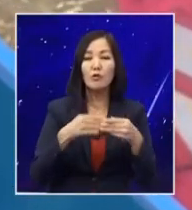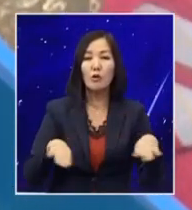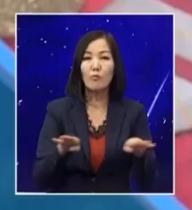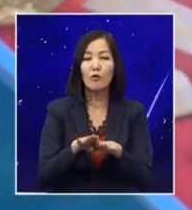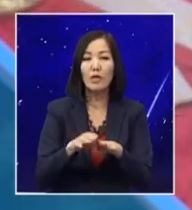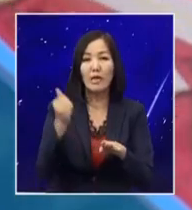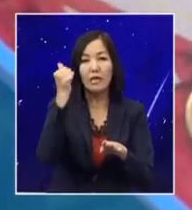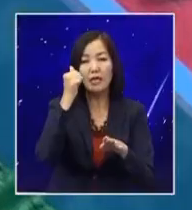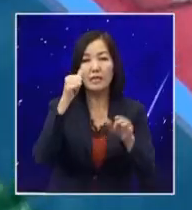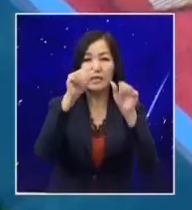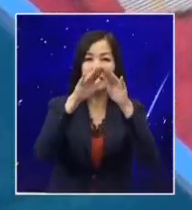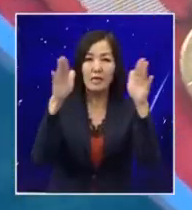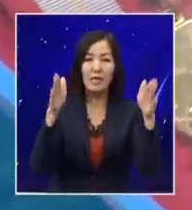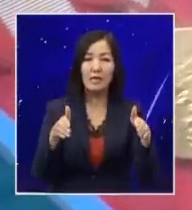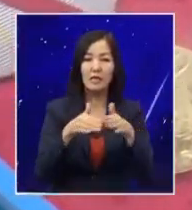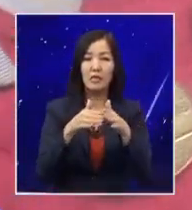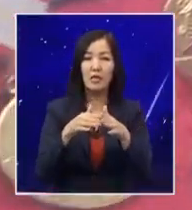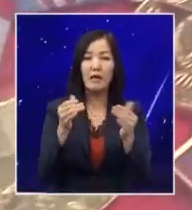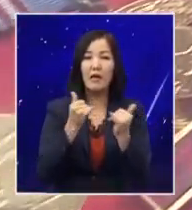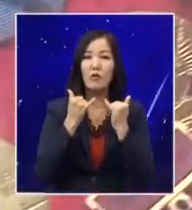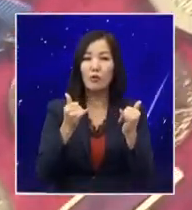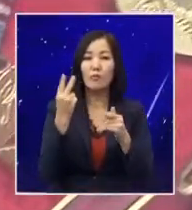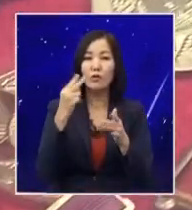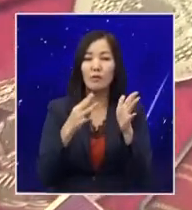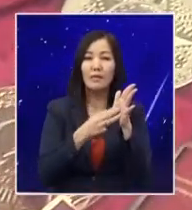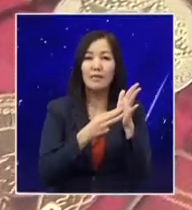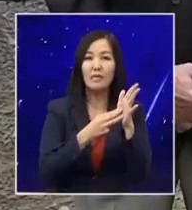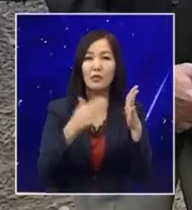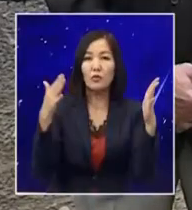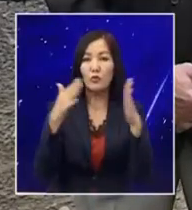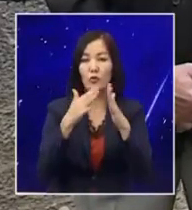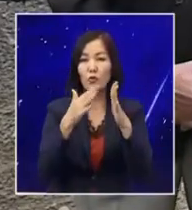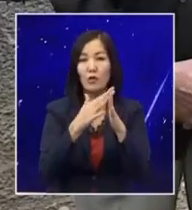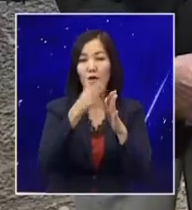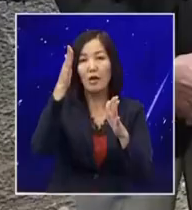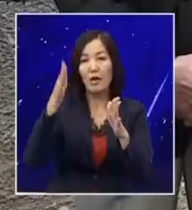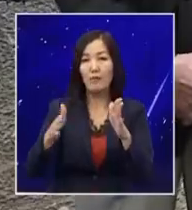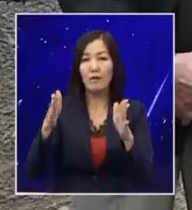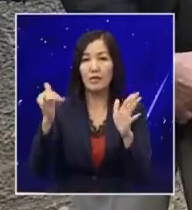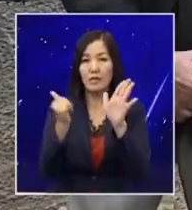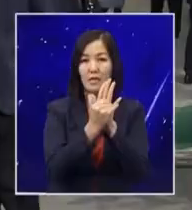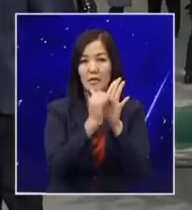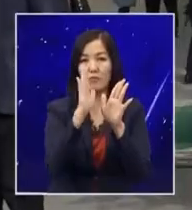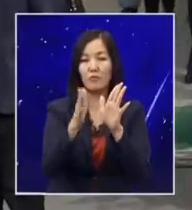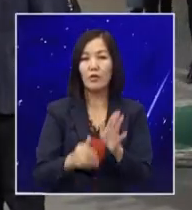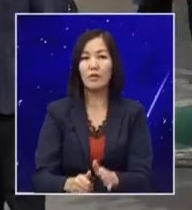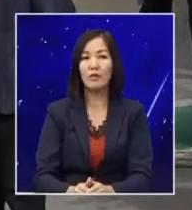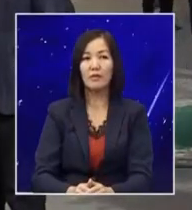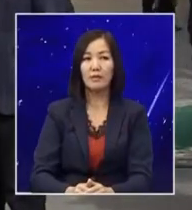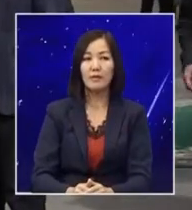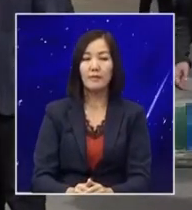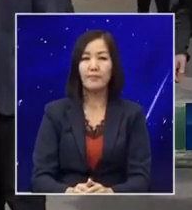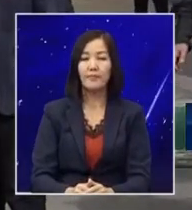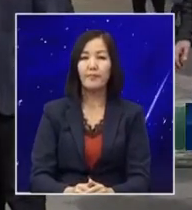бойынша мұндай ескерткіш тақта ерекше құрметке лайықты 28 тұлғаның үйіне ілінетін болады. Баса бір айтатын